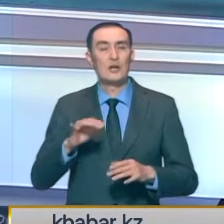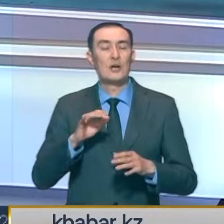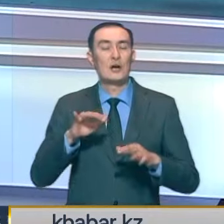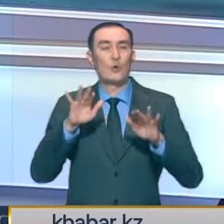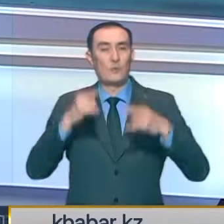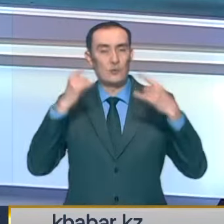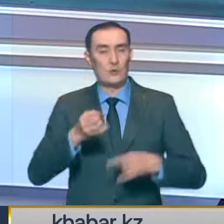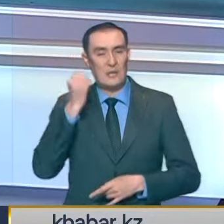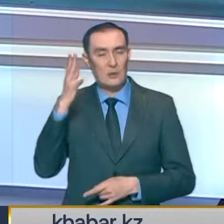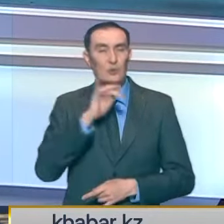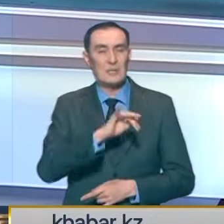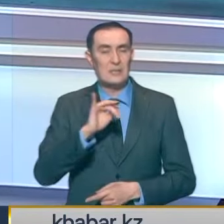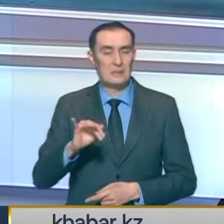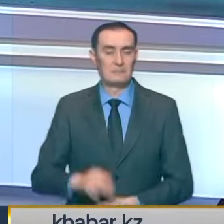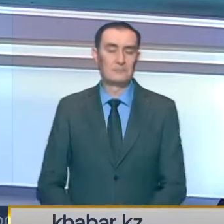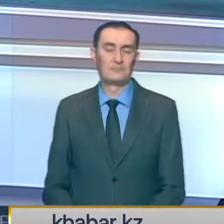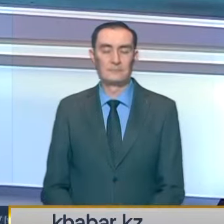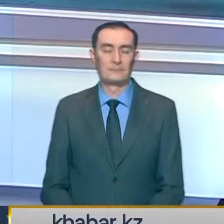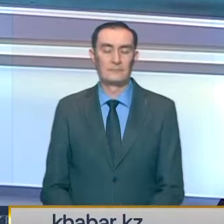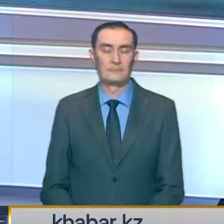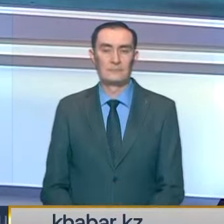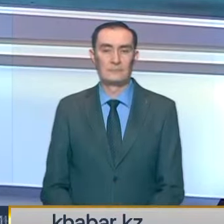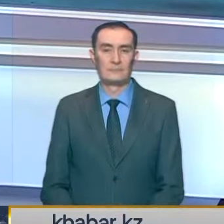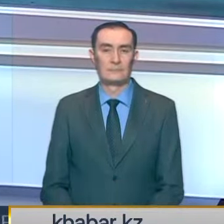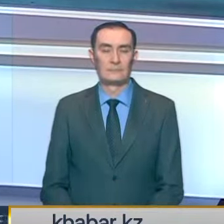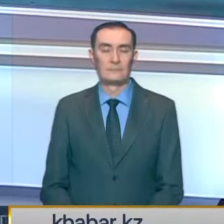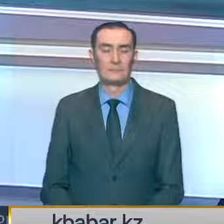искусственному интеллекту. Подробнее в материале Айгуль Амантаевой.